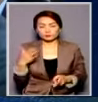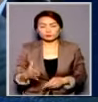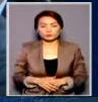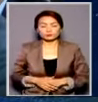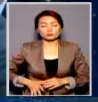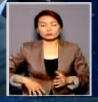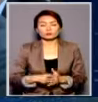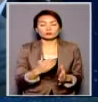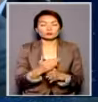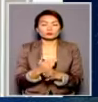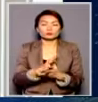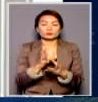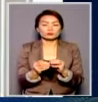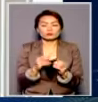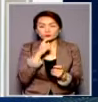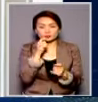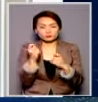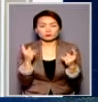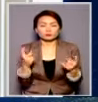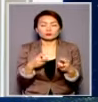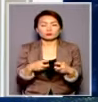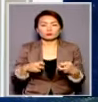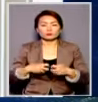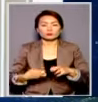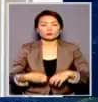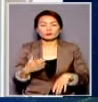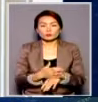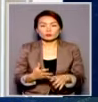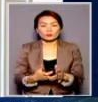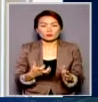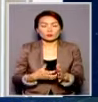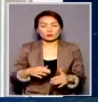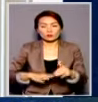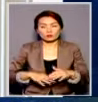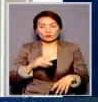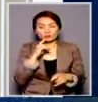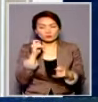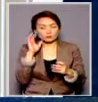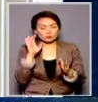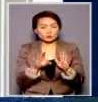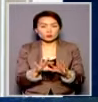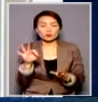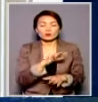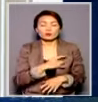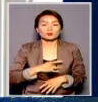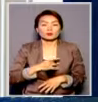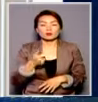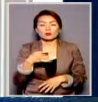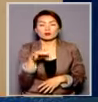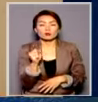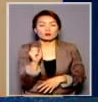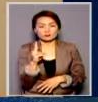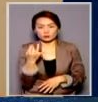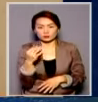субсидии и другие особенно остро аграрии выделили проблему дефицита кадров внимательно выслушав вопросы волнующие аграриев